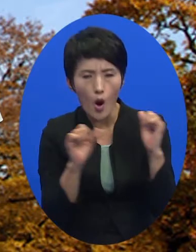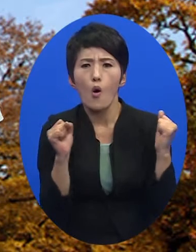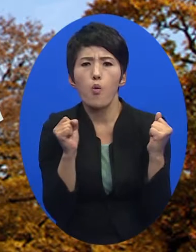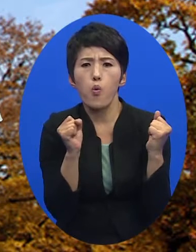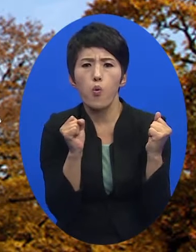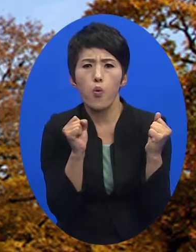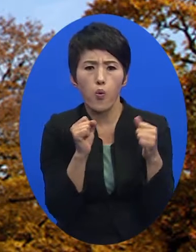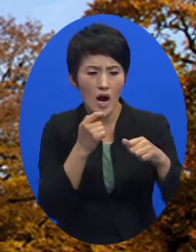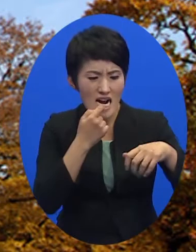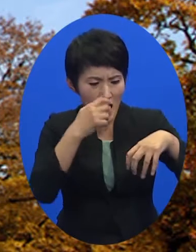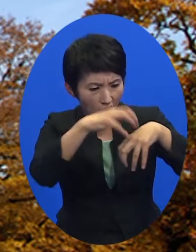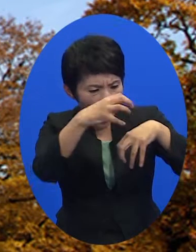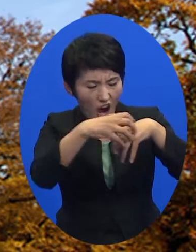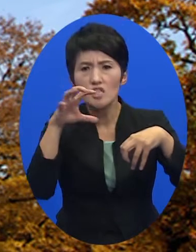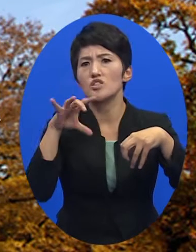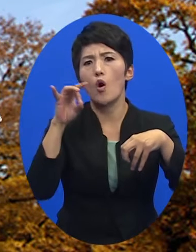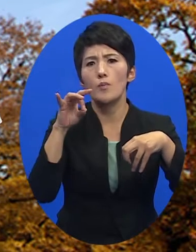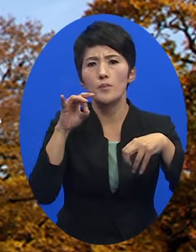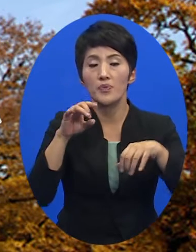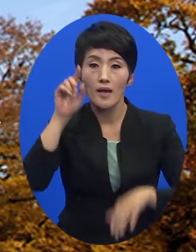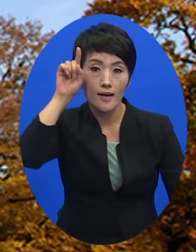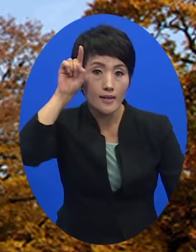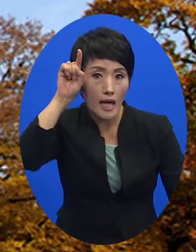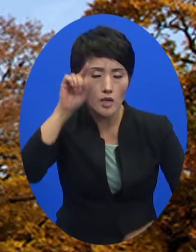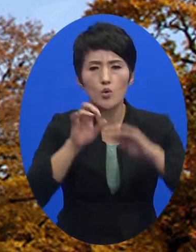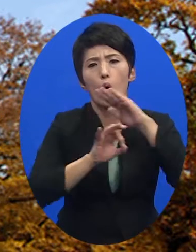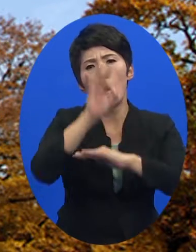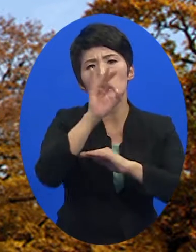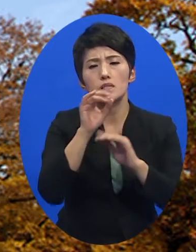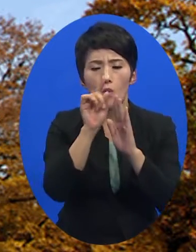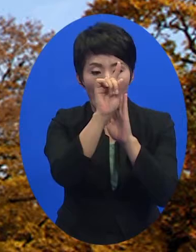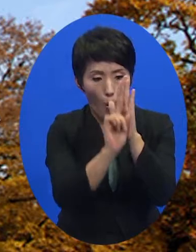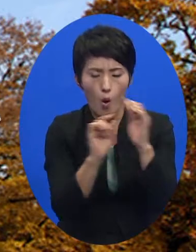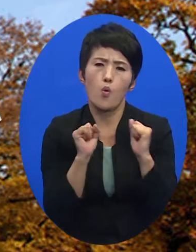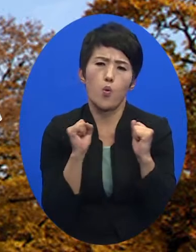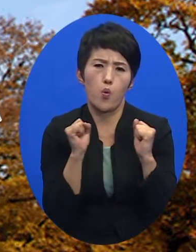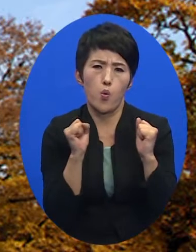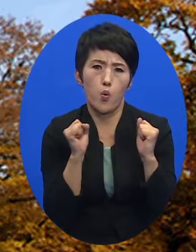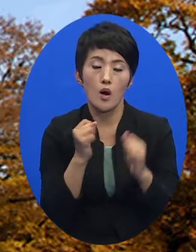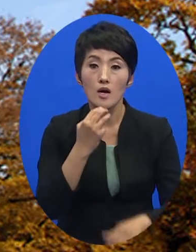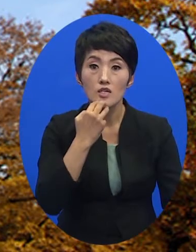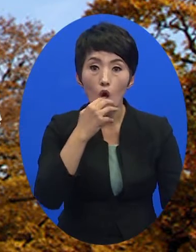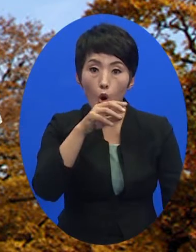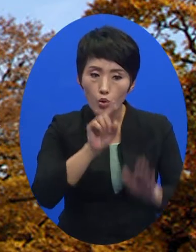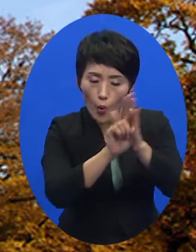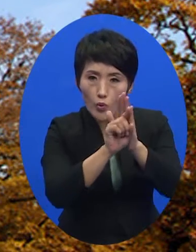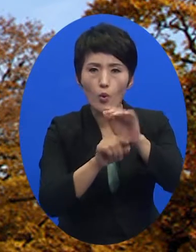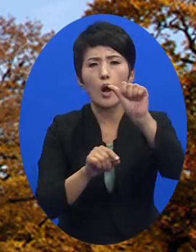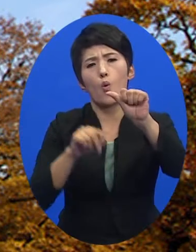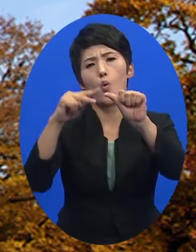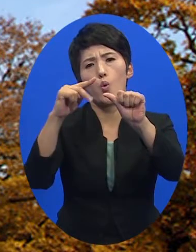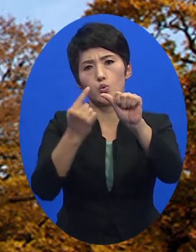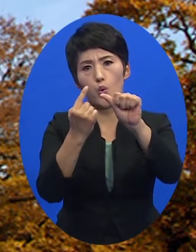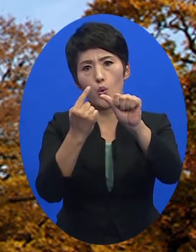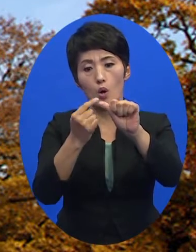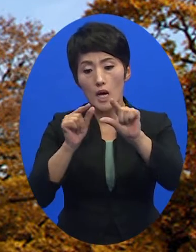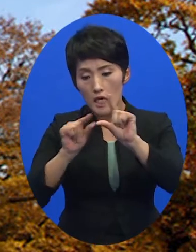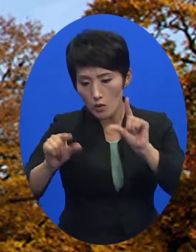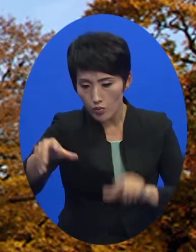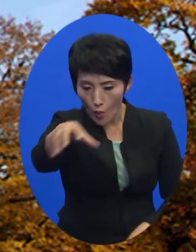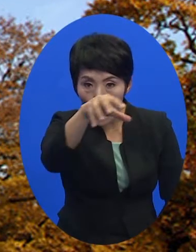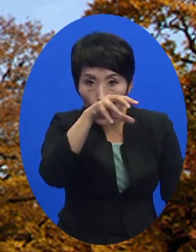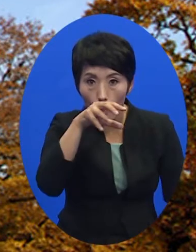내렸는데요. 내일도 오늘보다는 덜하지만 여전히 아침 추위가 이어지겠습니다. 서울이 5도까지 떨어지겠고요.